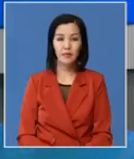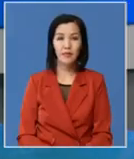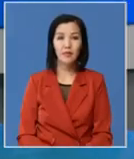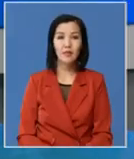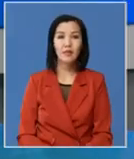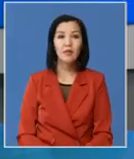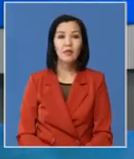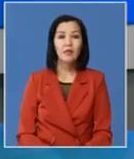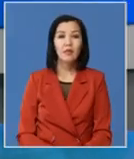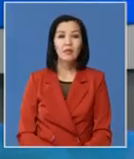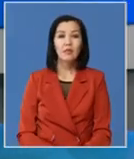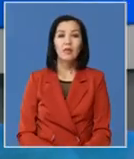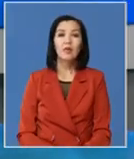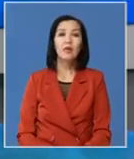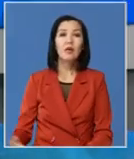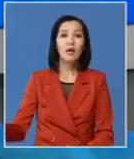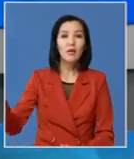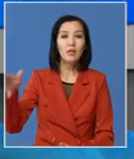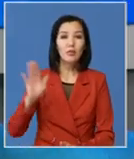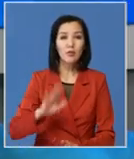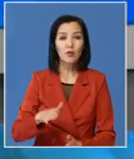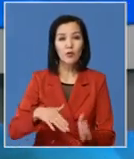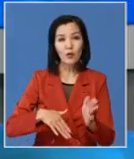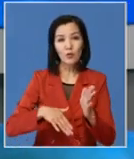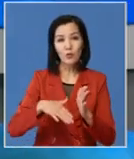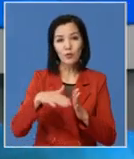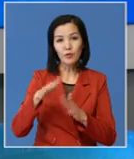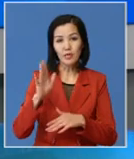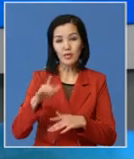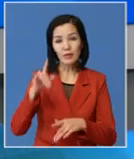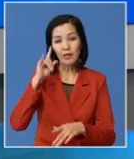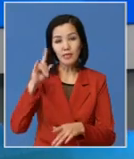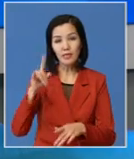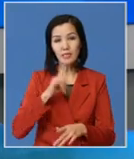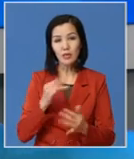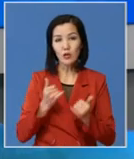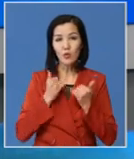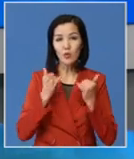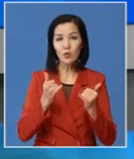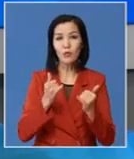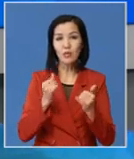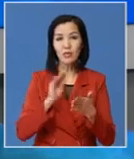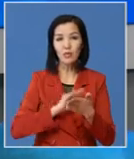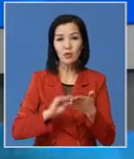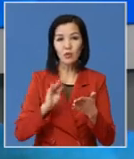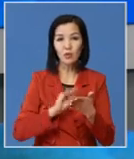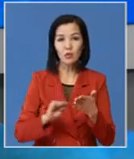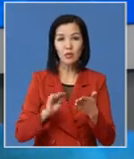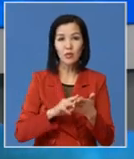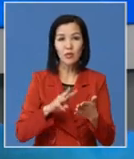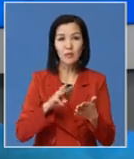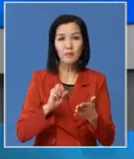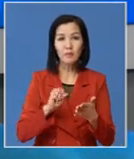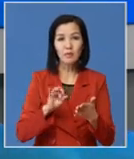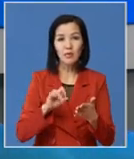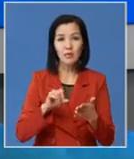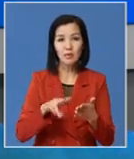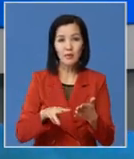көзге жас үйірмей қоймайды. Қайтар перзентімді, оңбаған! Өз қолқына өз қасы шапқан, оңбаған!